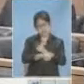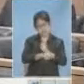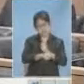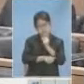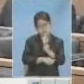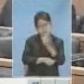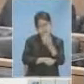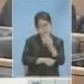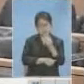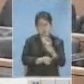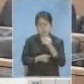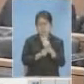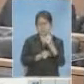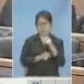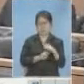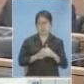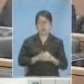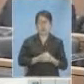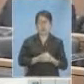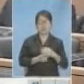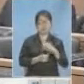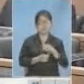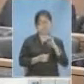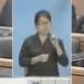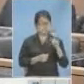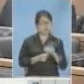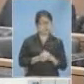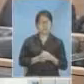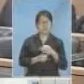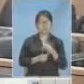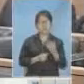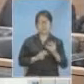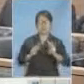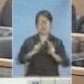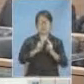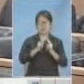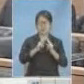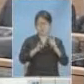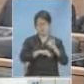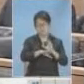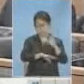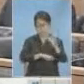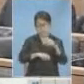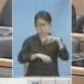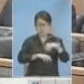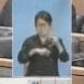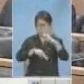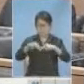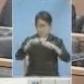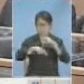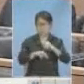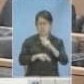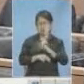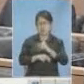ได้นะครับผมถึงบอกว่าอยากจะให้ทางกระทรวงมหาดไทยทางกรมการปกครองเนี่ยได้ดูแลในเรื่อง